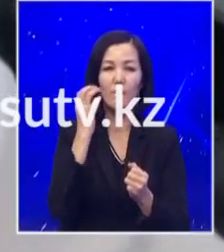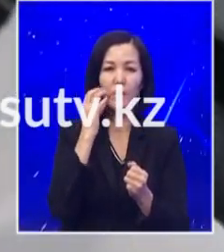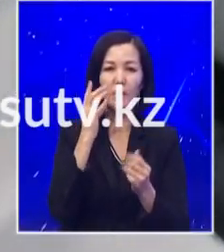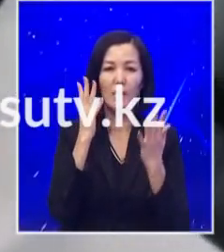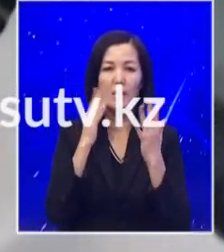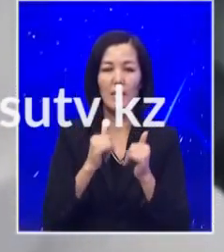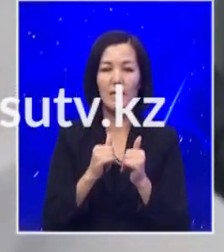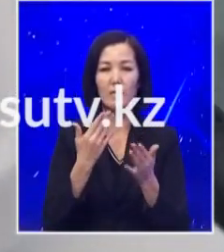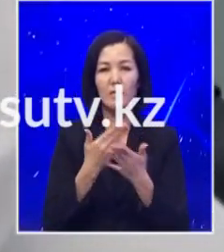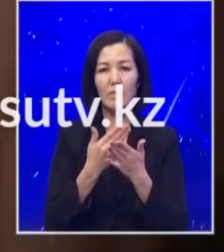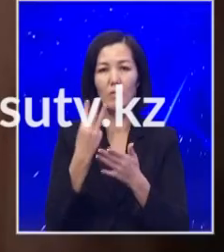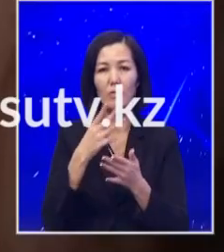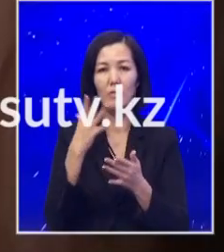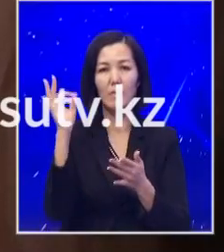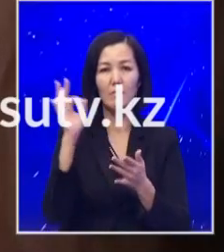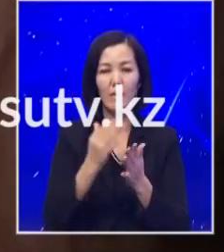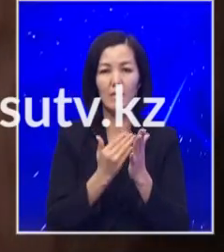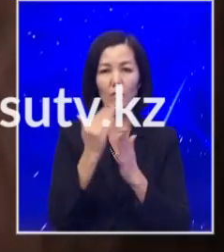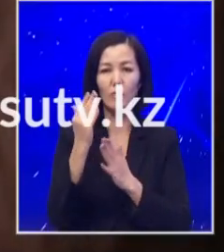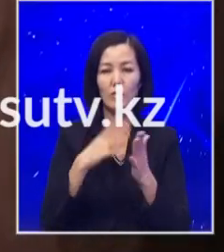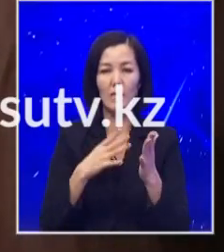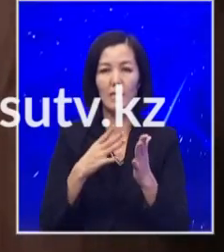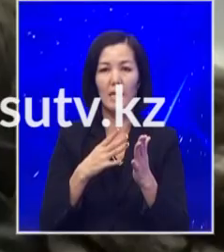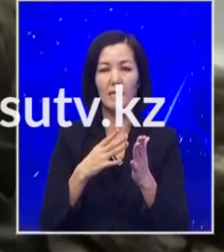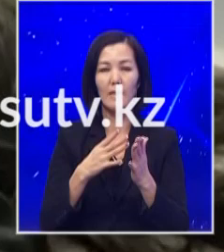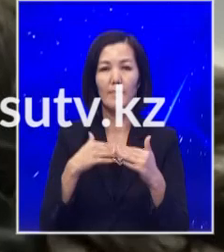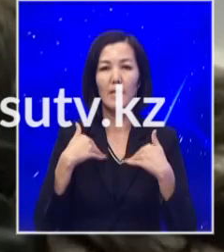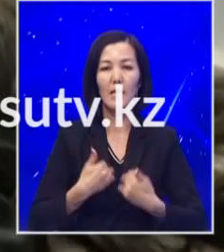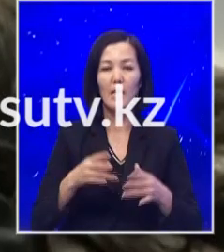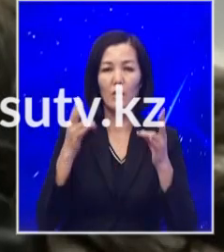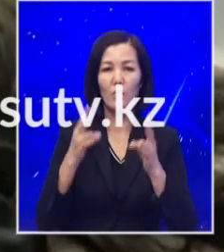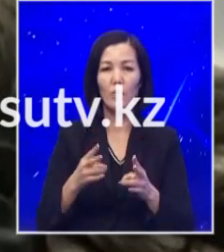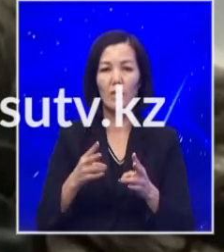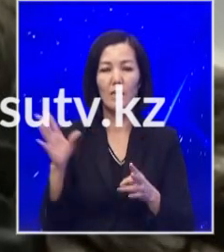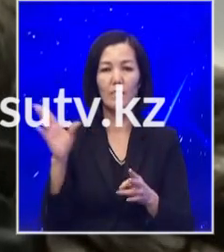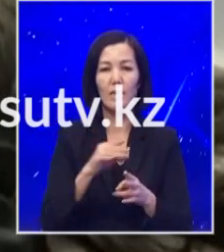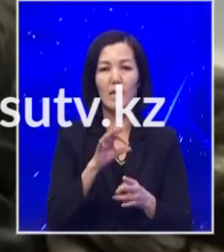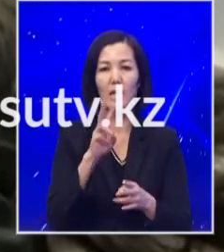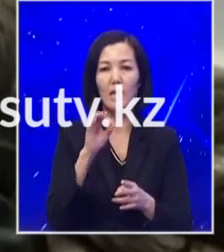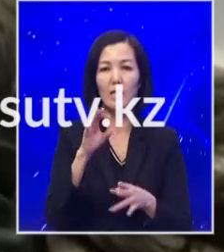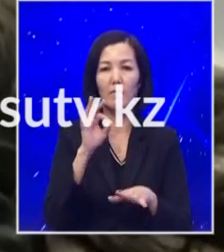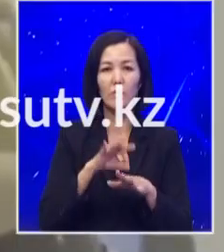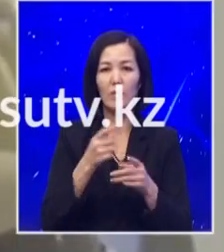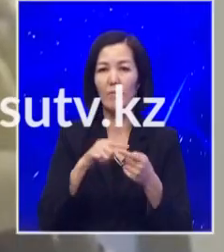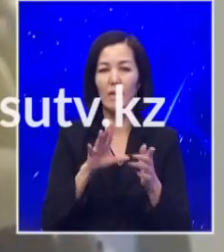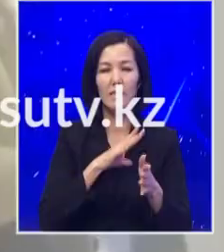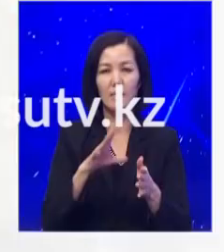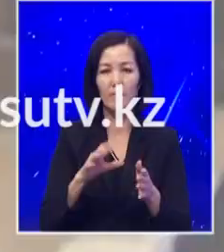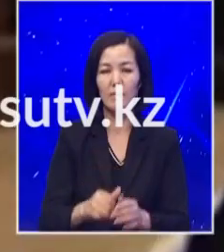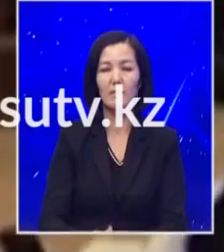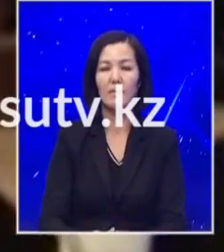саны шамамен 35%-ке өскен. Мамандар қайғылы оқиғалардың барлығы коронавируспен байланысты емес екенін